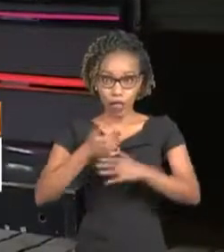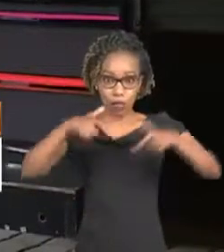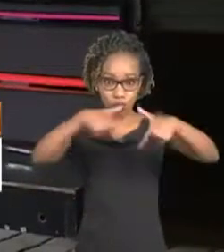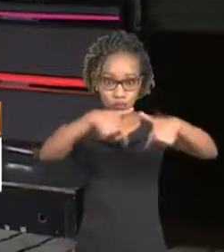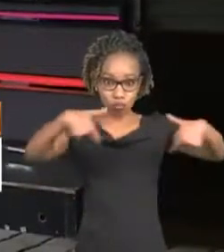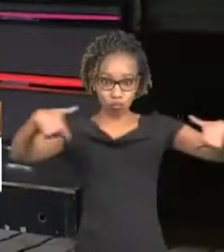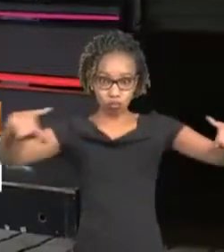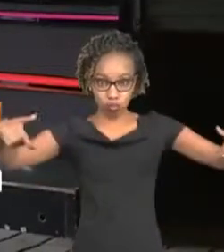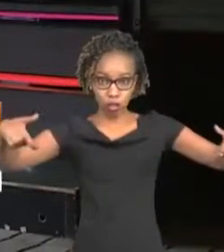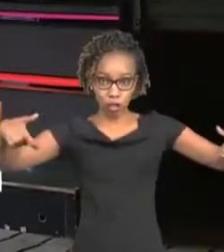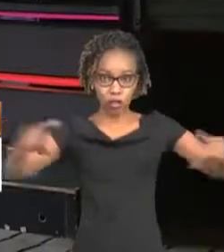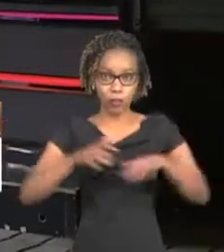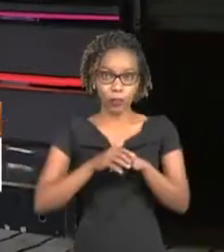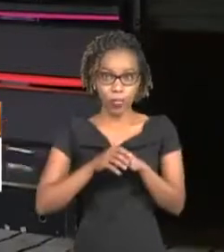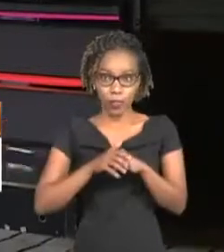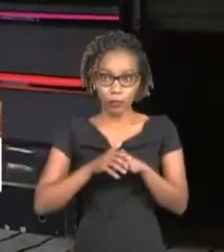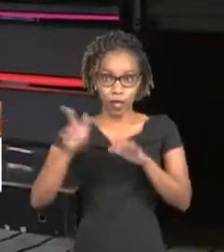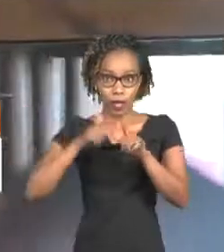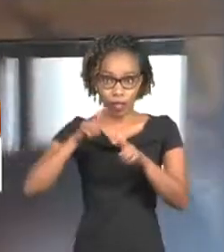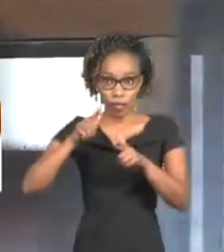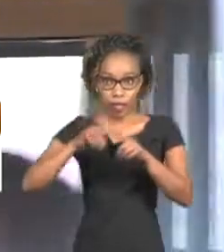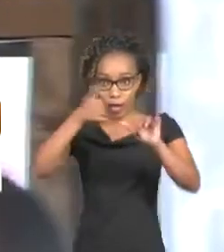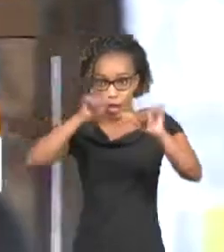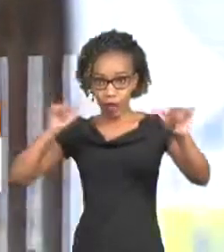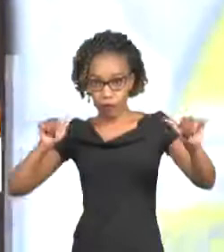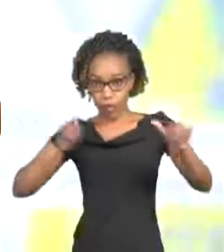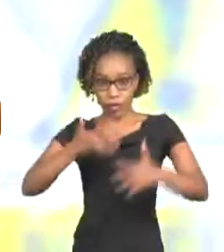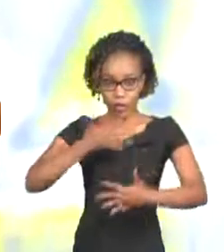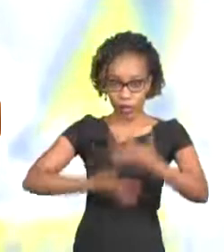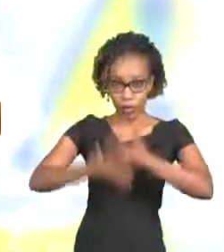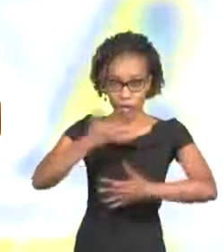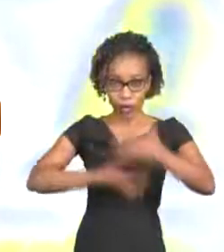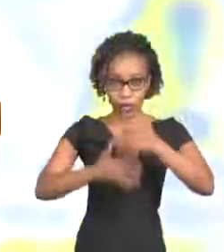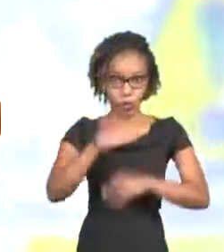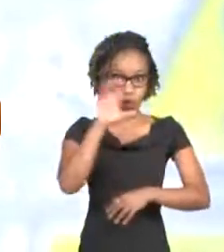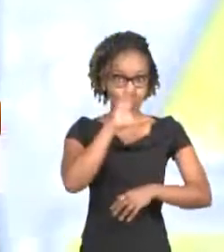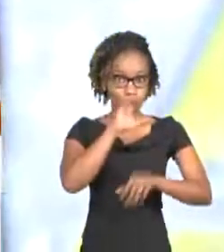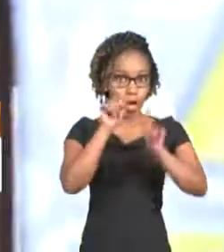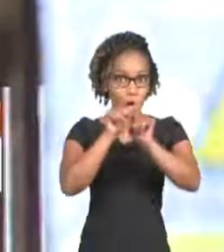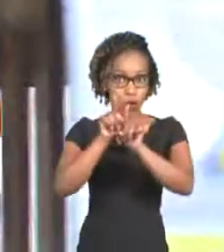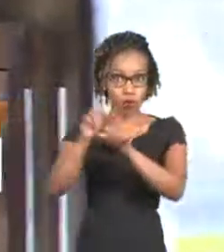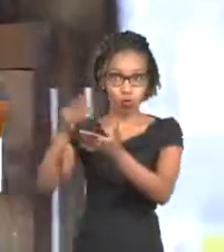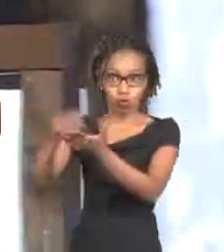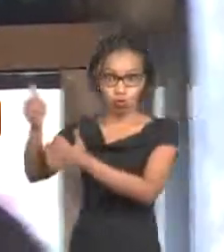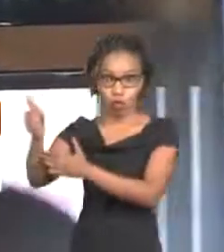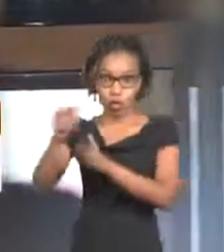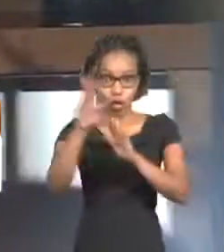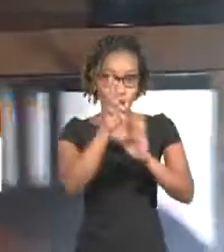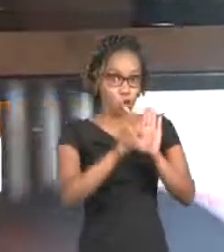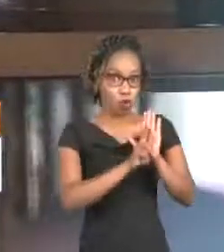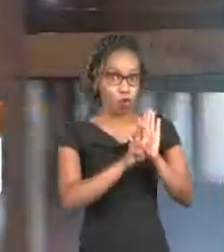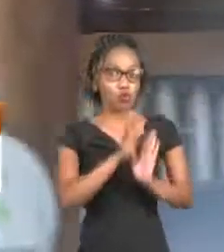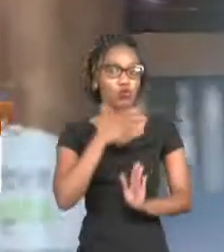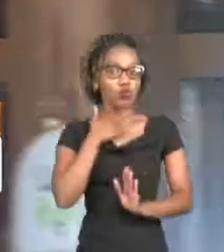ya Perspex ili kupunguza mguzano baina ya wateja na wauza vileo. Kanuni hizo mpya pia zinazitaka kampuni